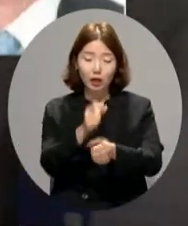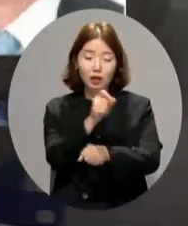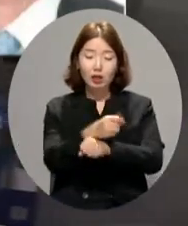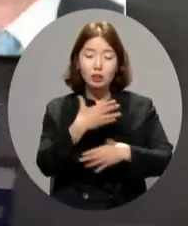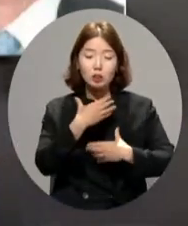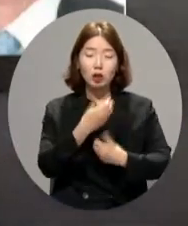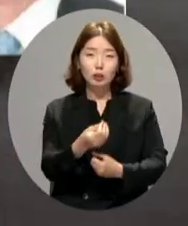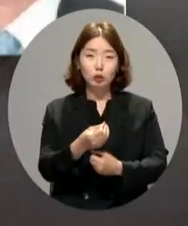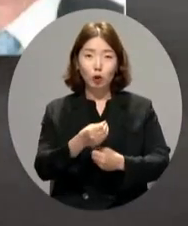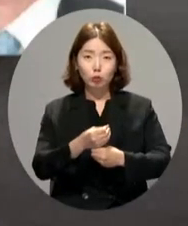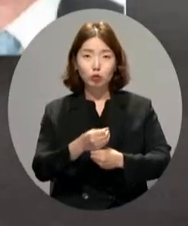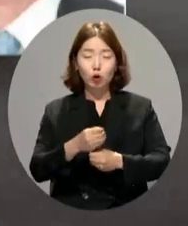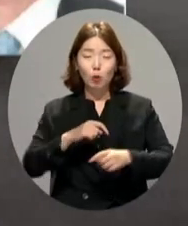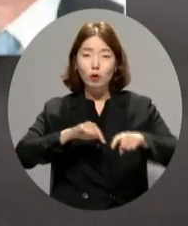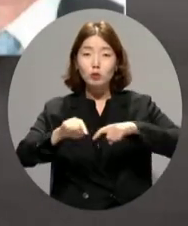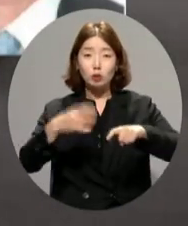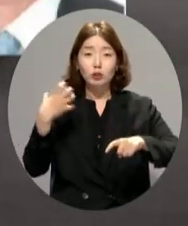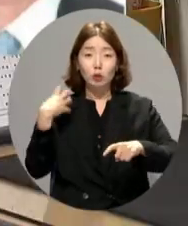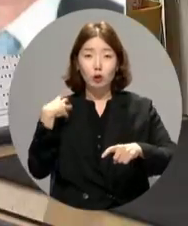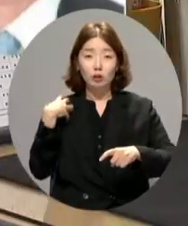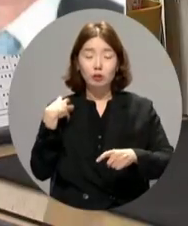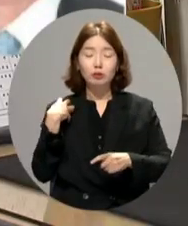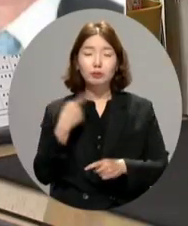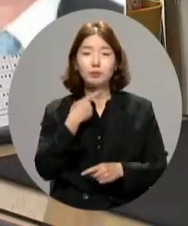행정안전부 자치 분권 정책권 등을 역임했습니다